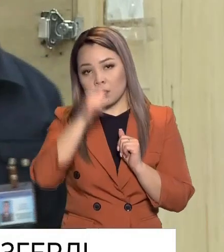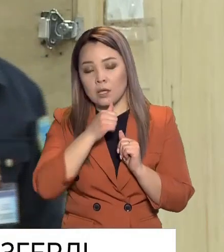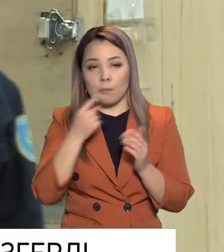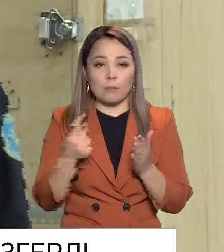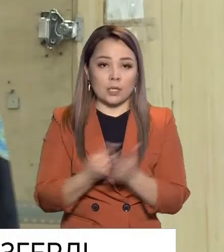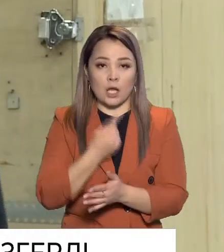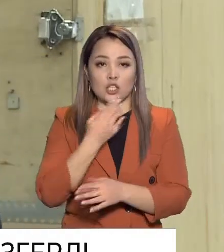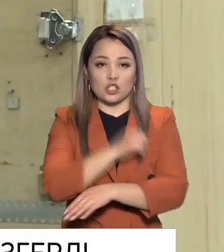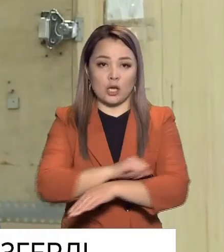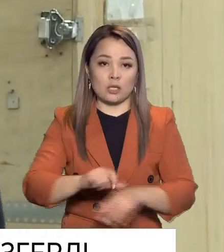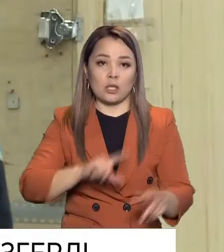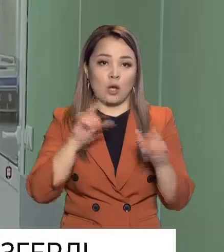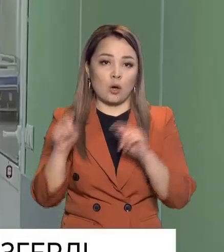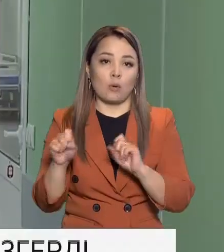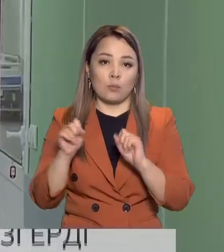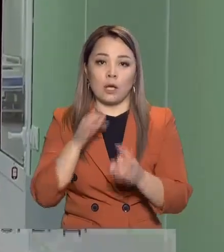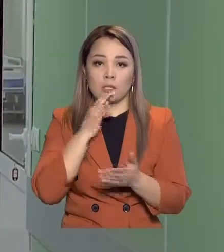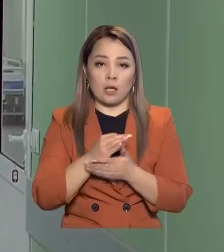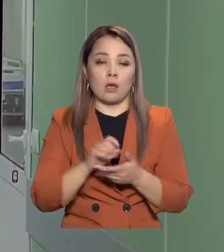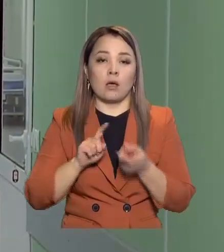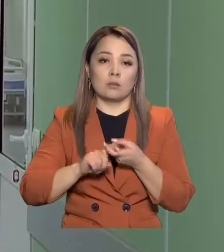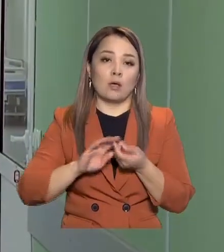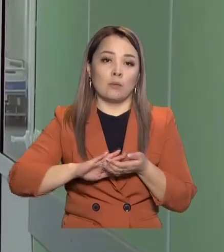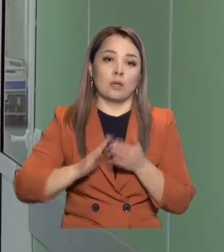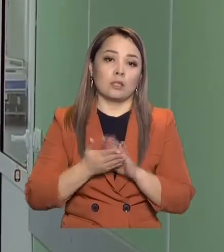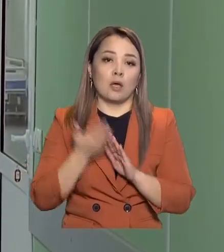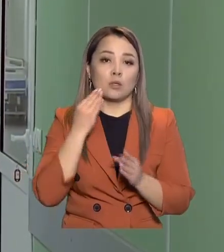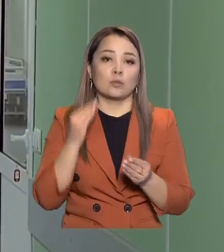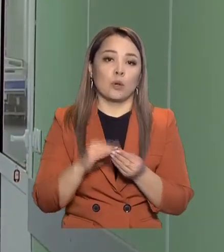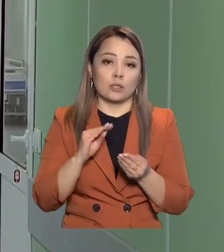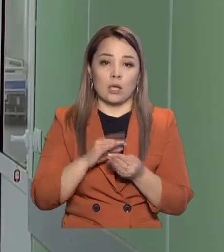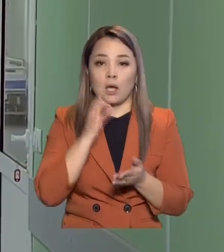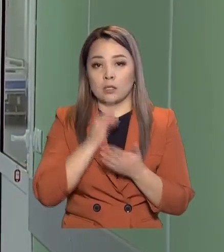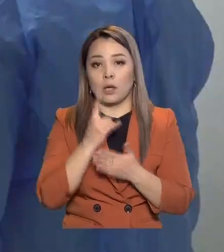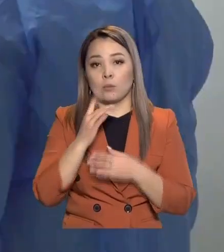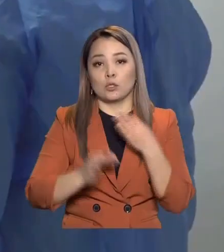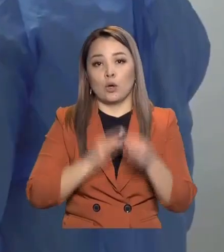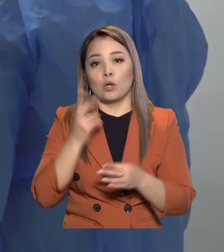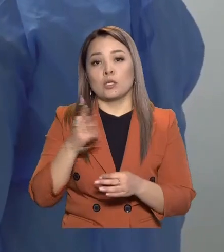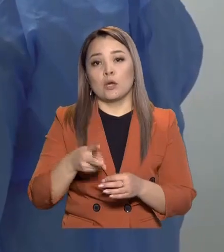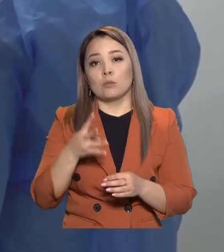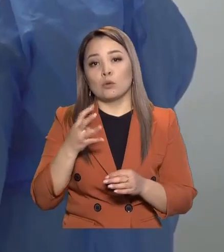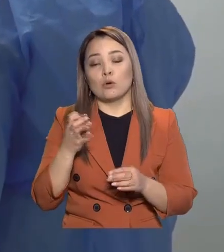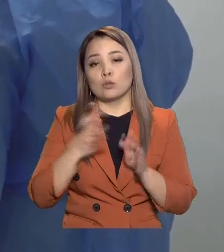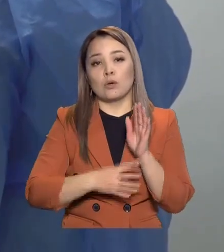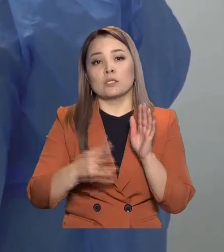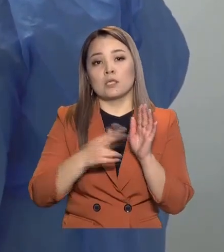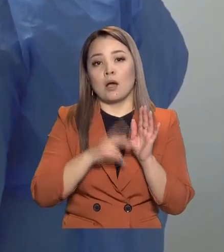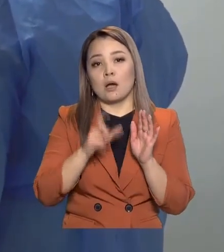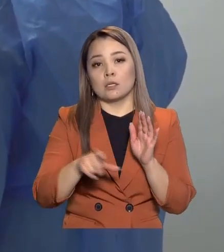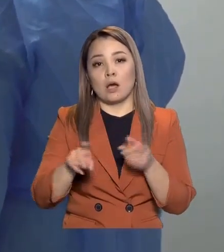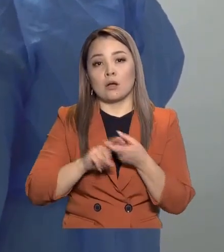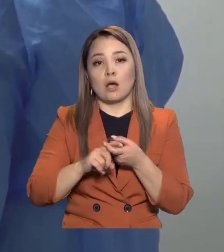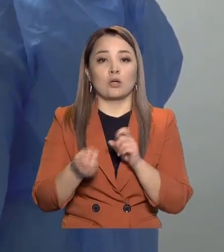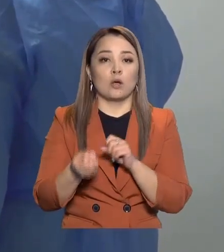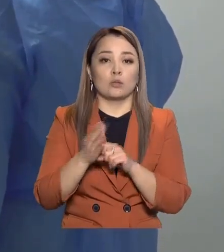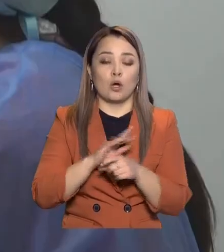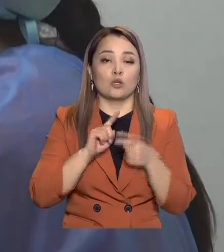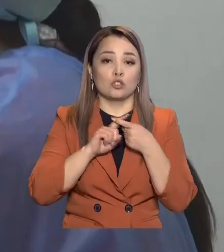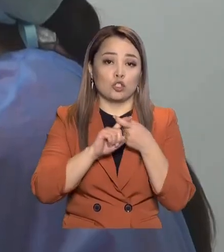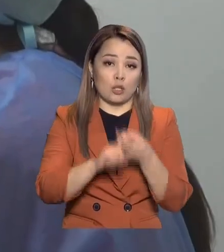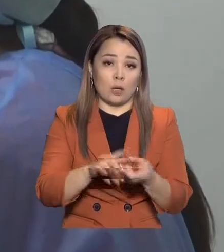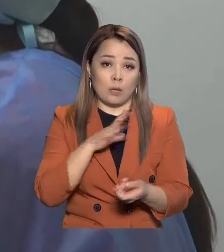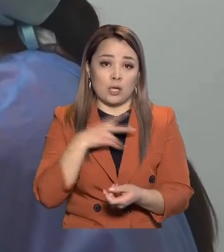бір рет шекарадан өте алатын. Елдегі эпидахуал әзірге тұрақты. Өткен бір тәулікте 2498 адам коронавирус